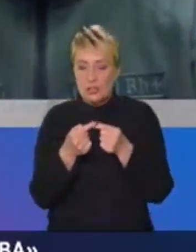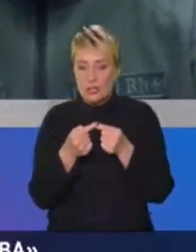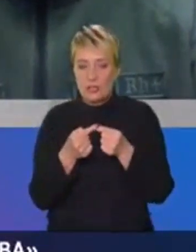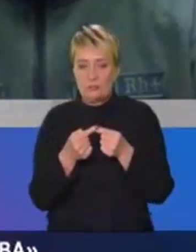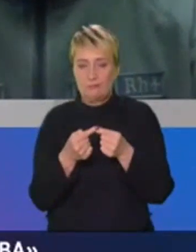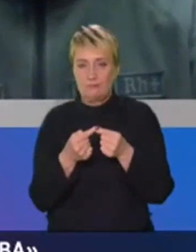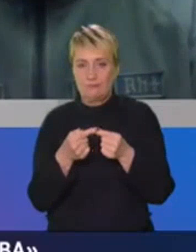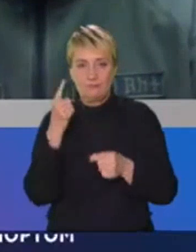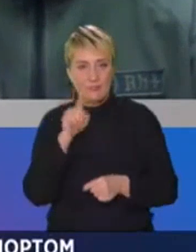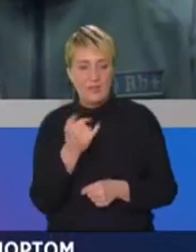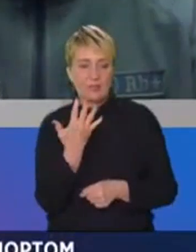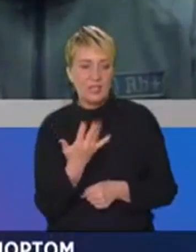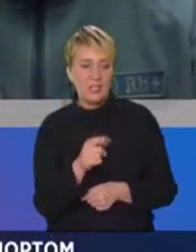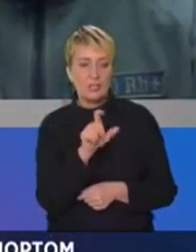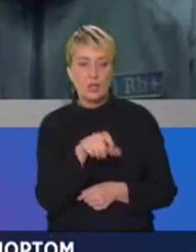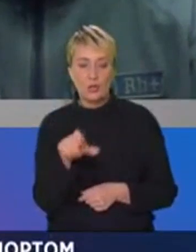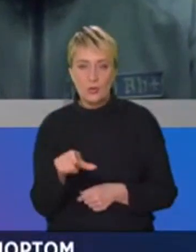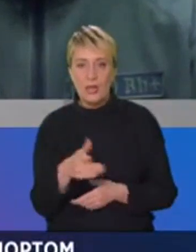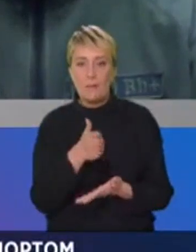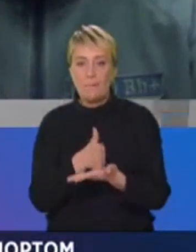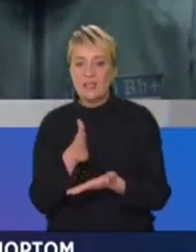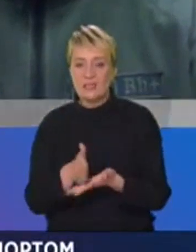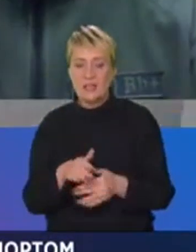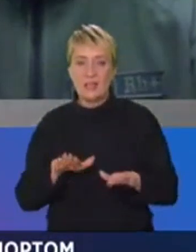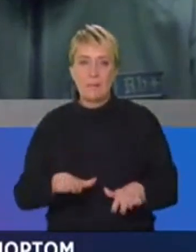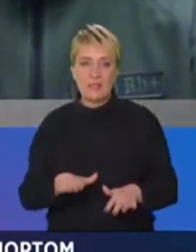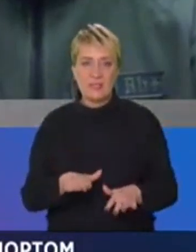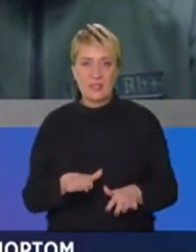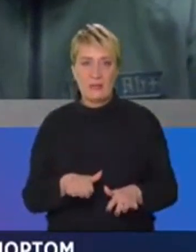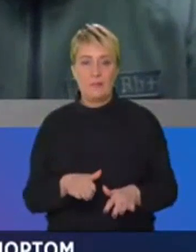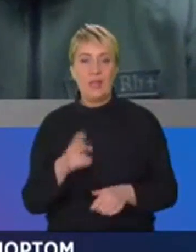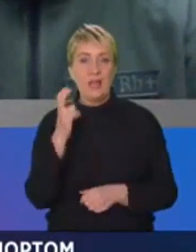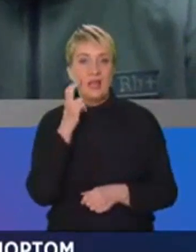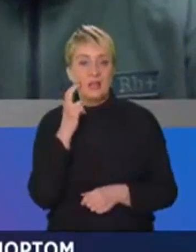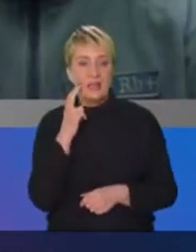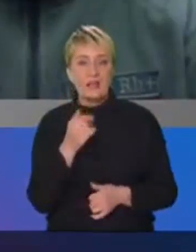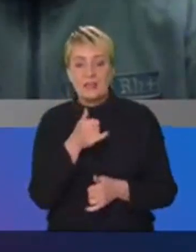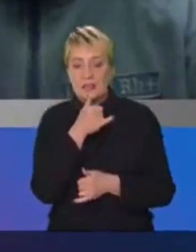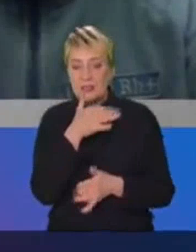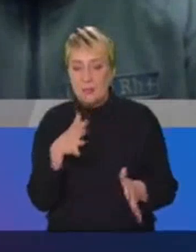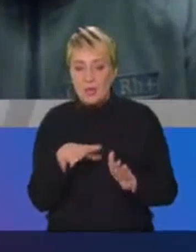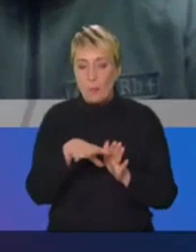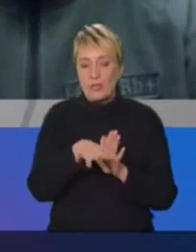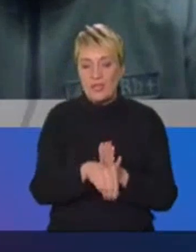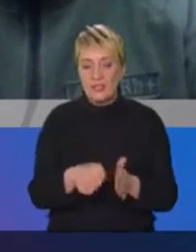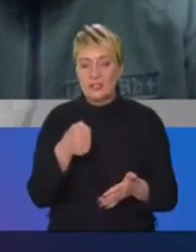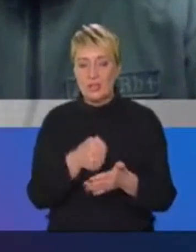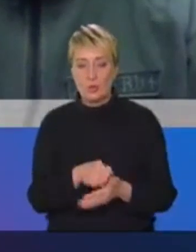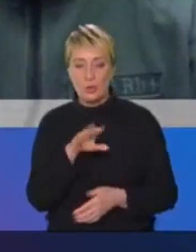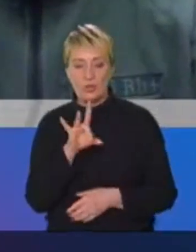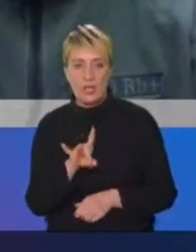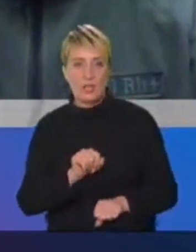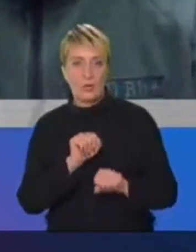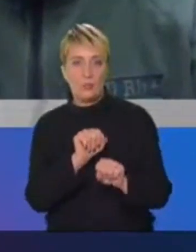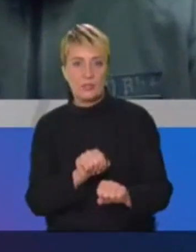розраховані посади і місця для цих людей. Я скажу, що кияни, які не змогли приєднатися також до тероборони,